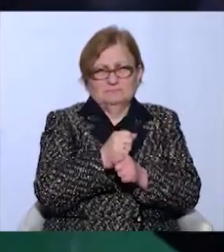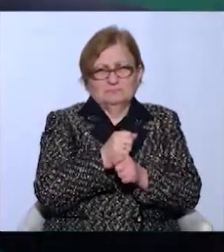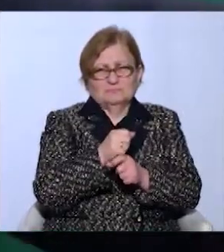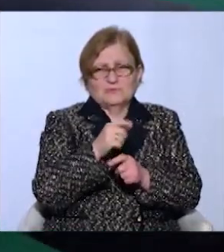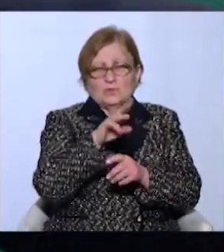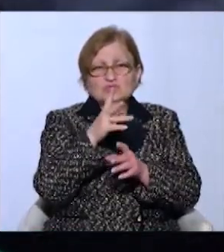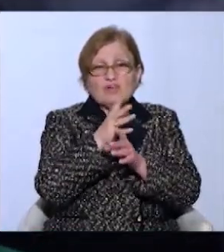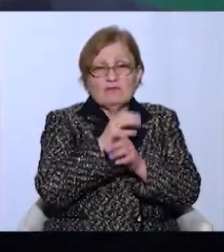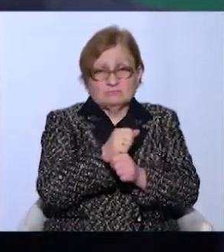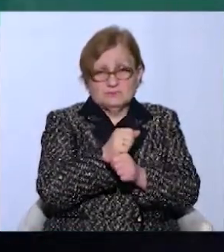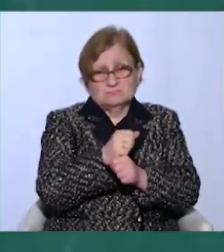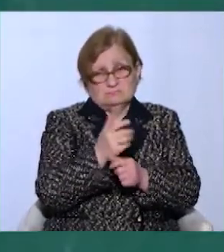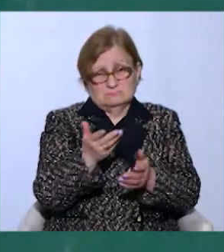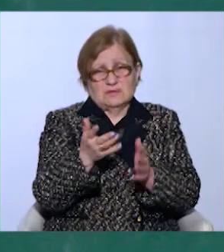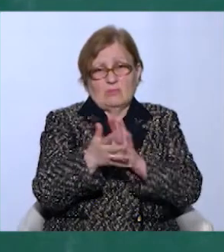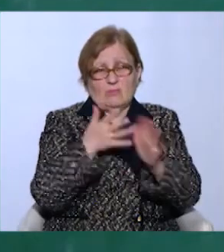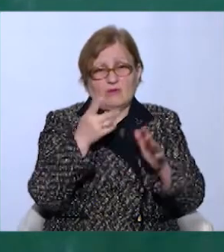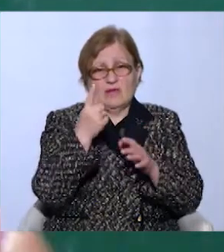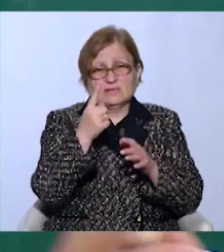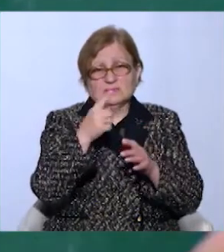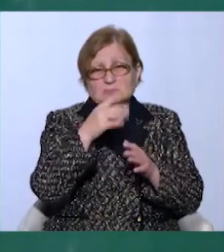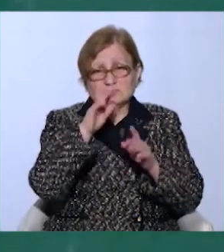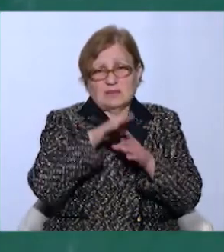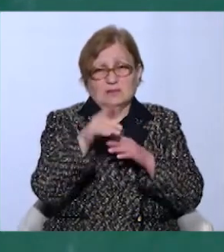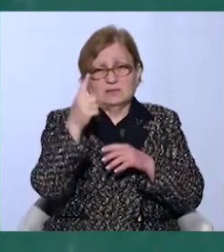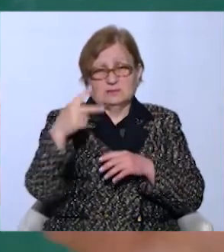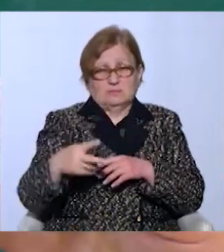1.12 აჰა